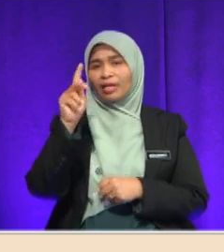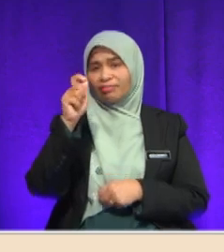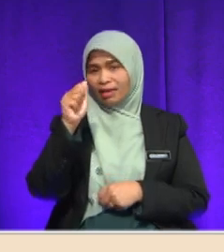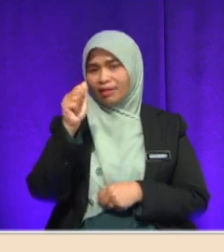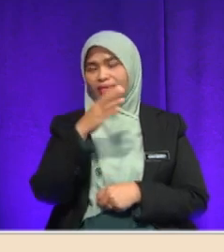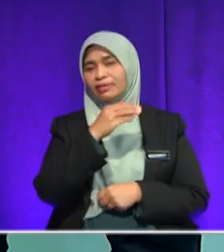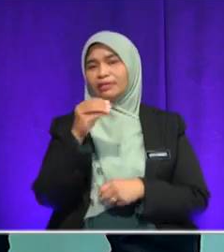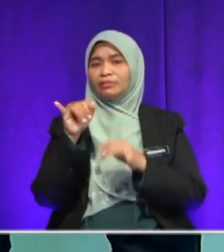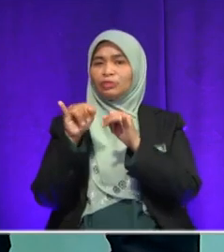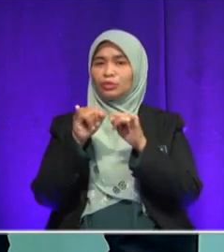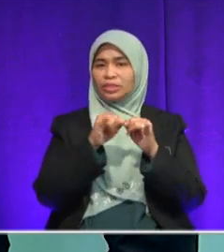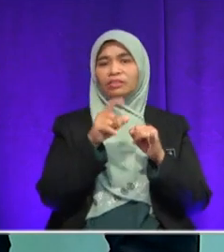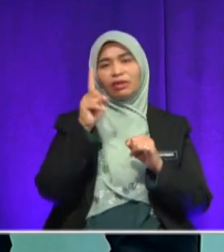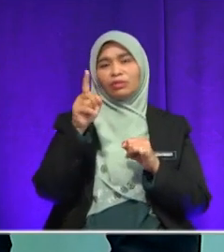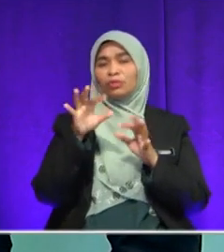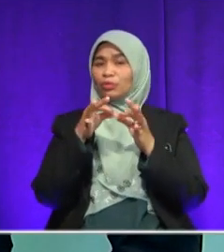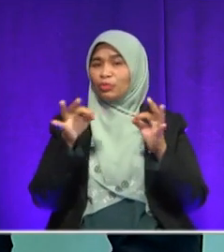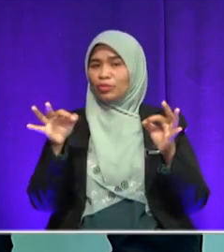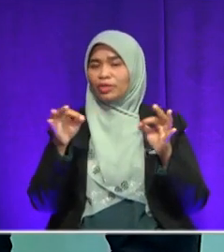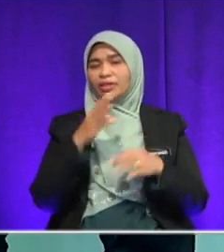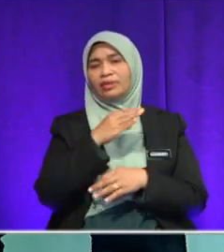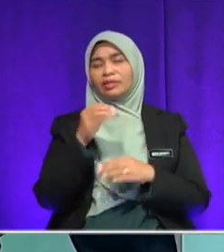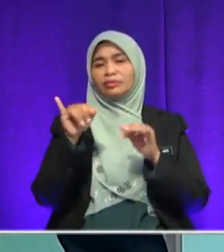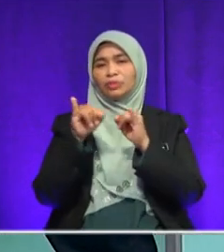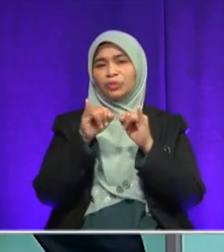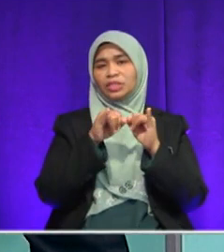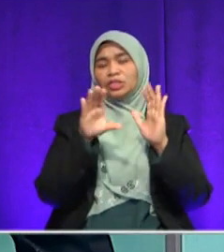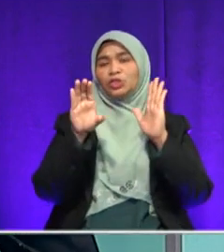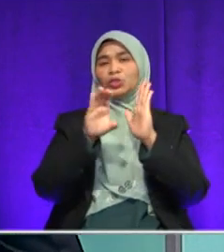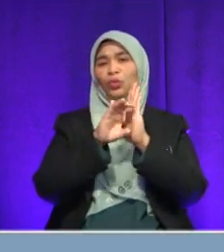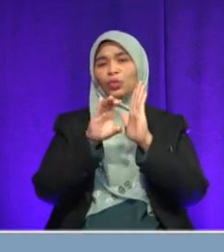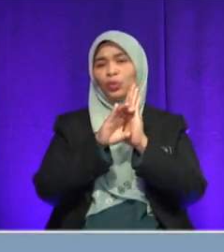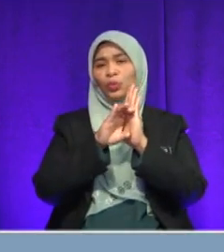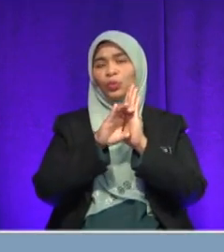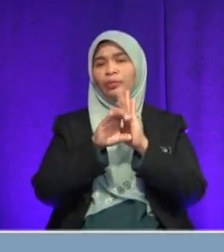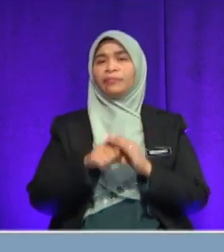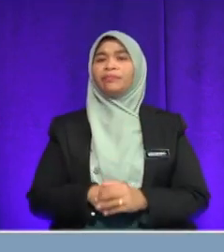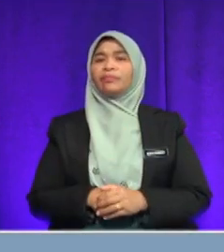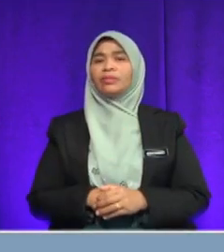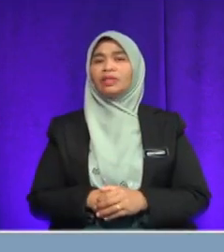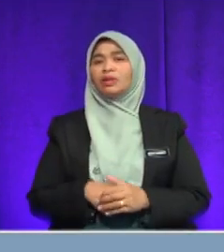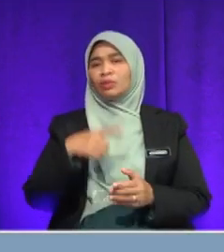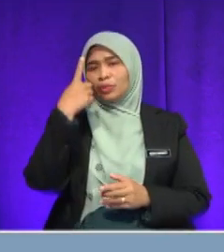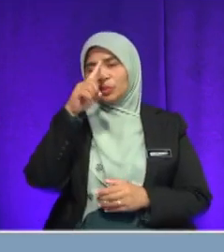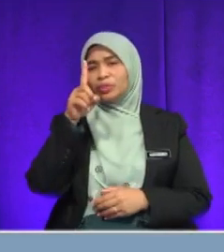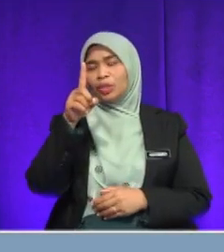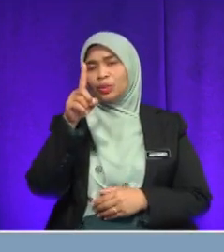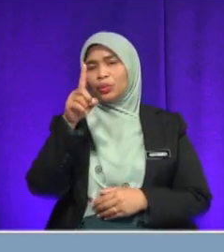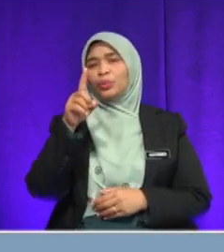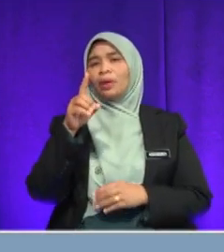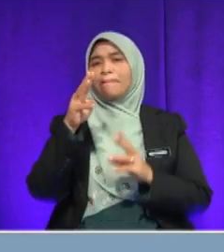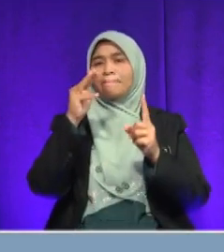satu huraian atau contoh. So di mana jumlahnya adalah untuk satu markah bagi